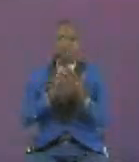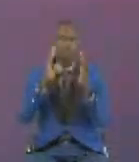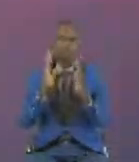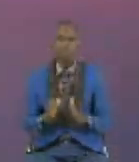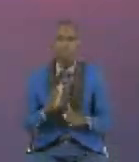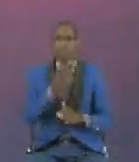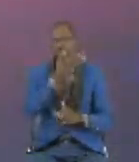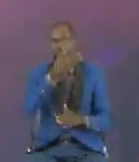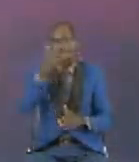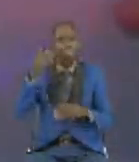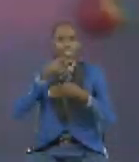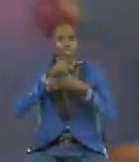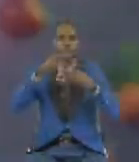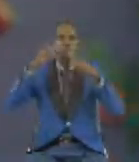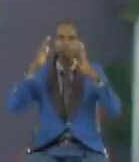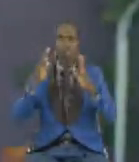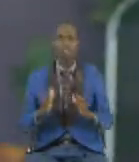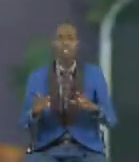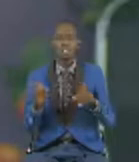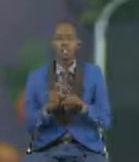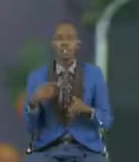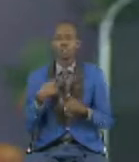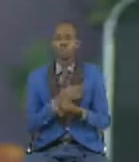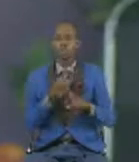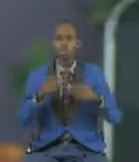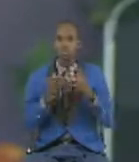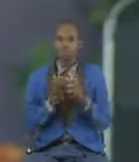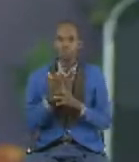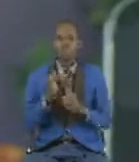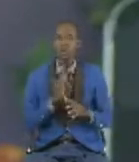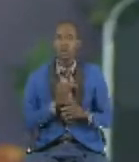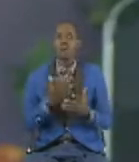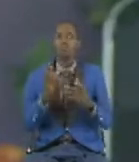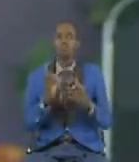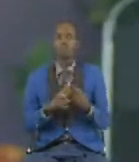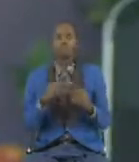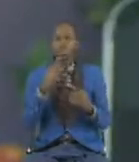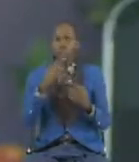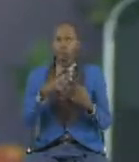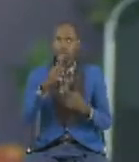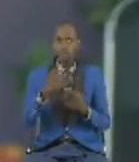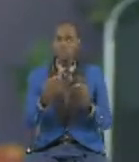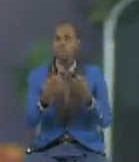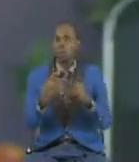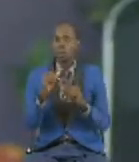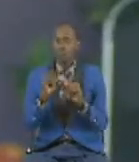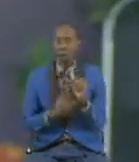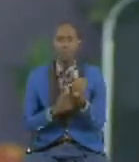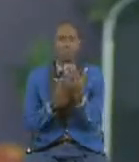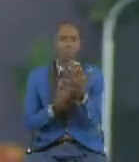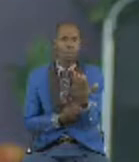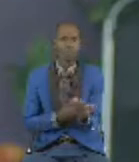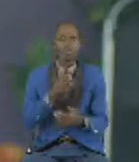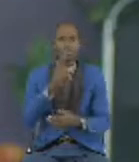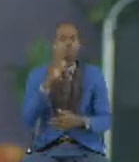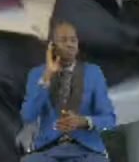un meilleur professionnel. Comme nous parcourons, je veux plaider avec toi, viens chaque matin et